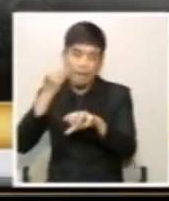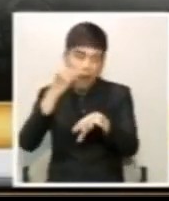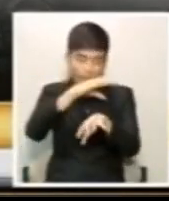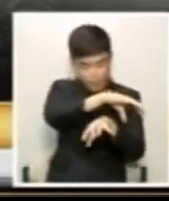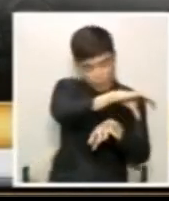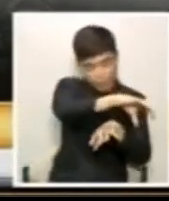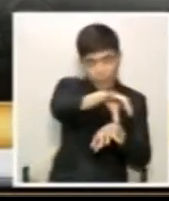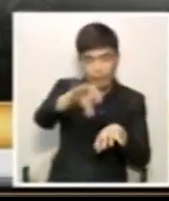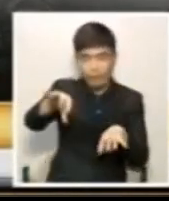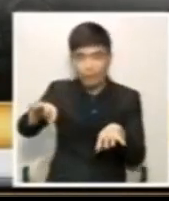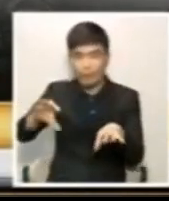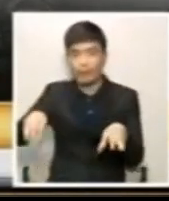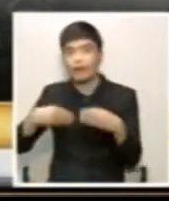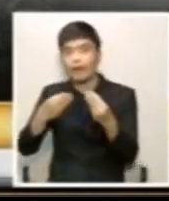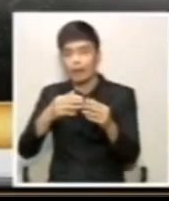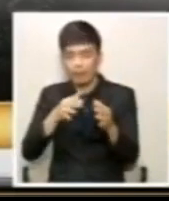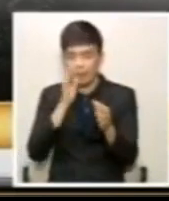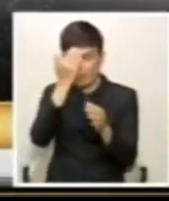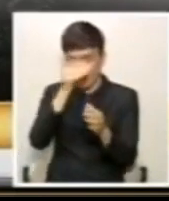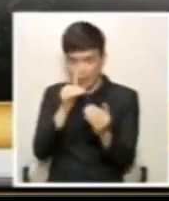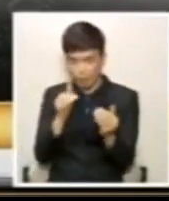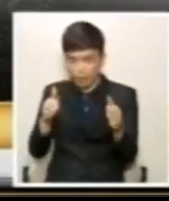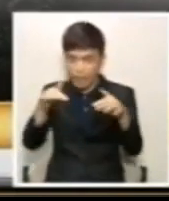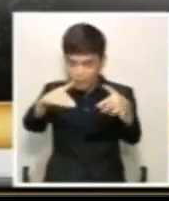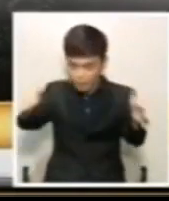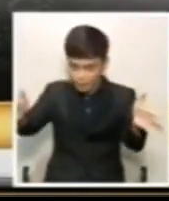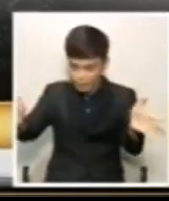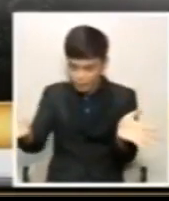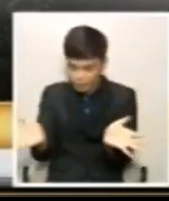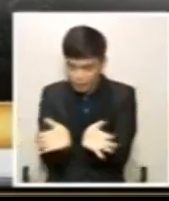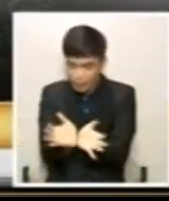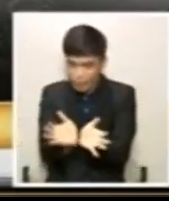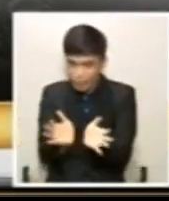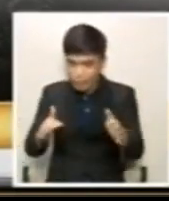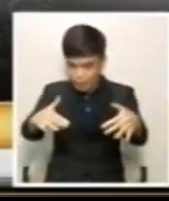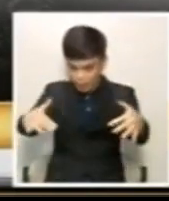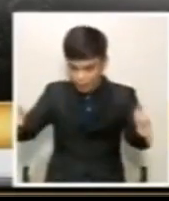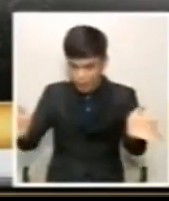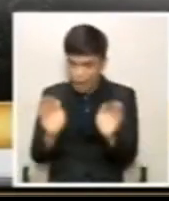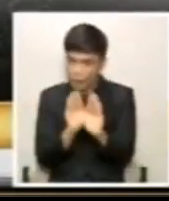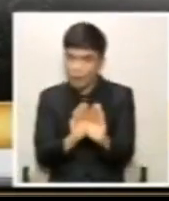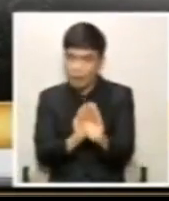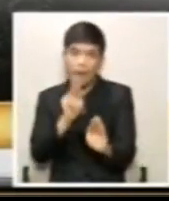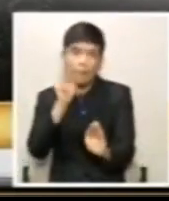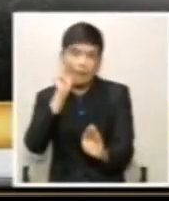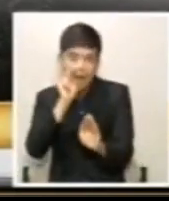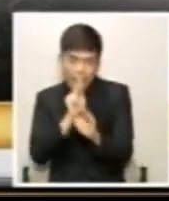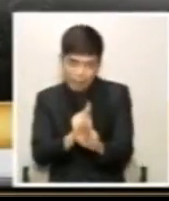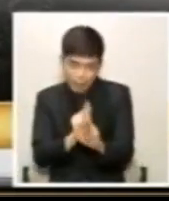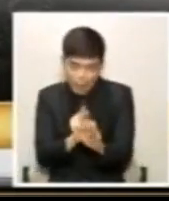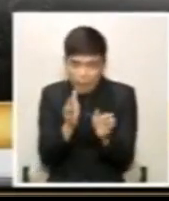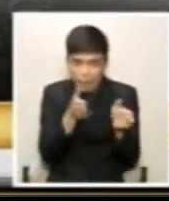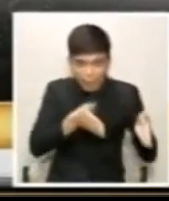ซึ่งมีพื้นที่ที่คับแคบคนในหมู่บ้านไม่สามารถออกกำลังกายหรือทำมีลานกิจกรรมได้ครับ